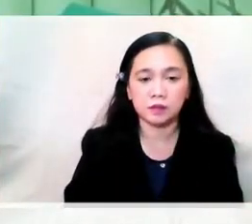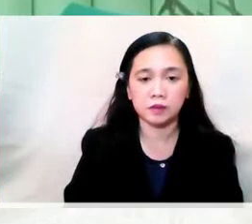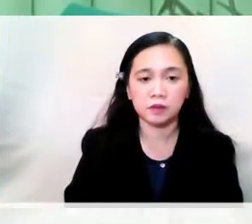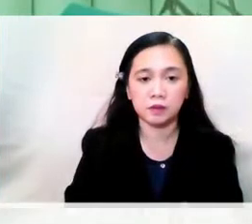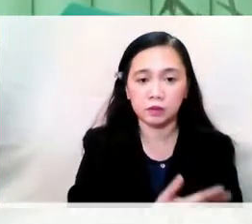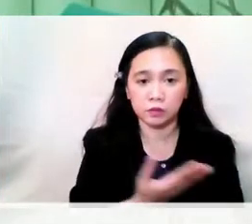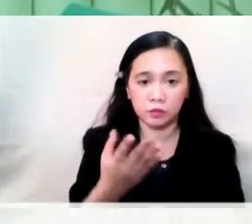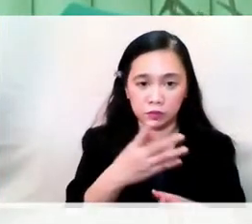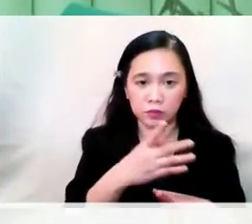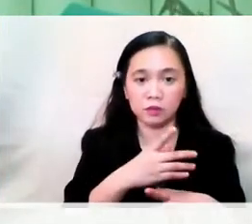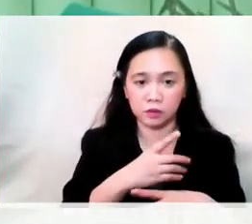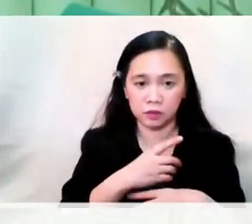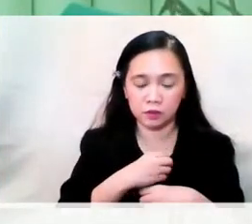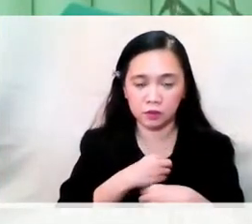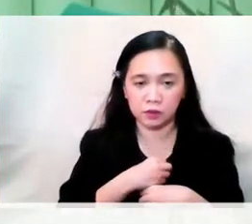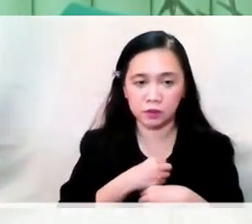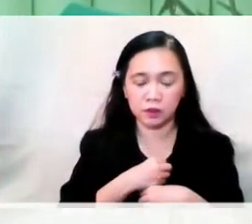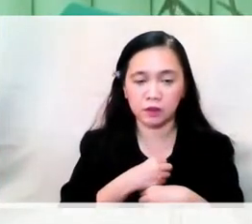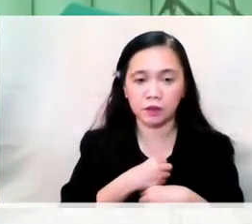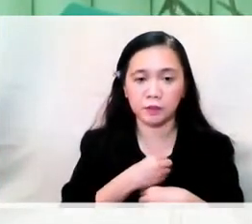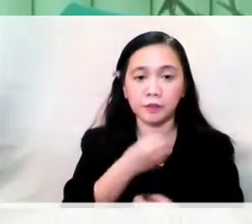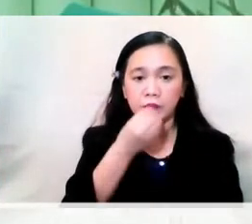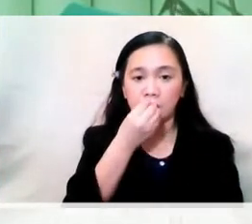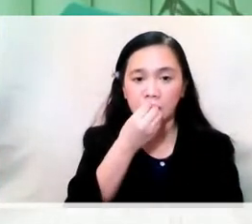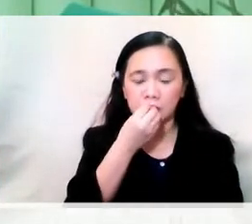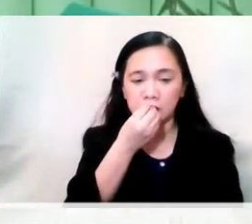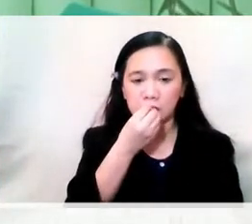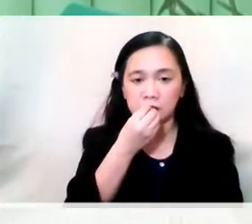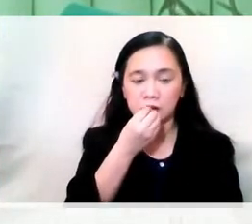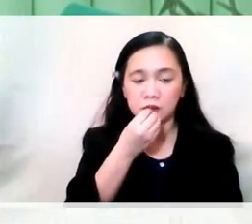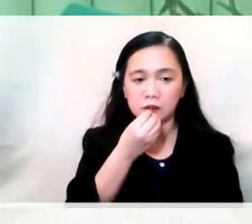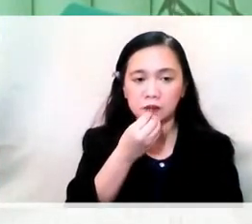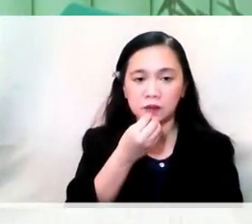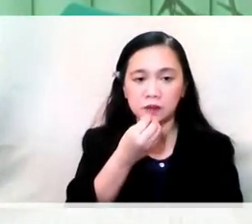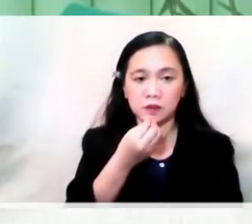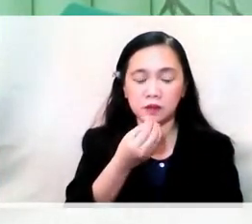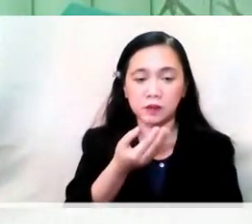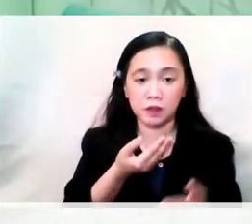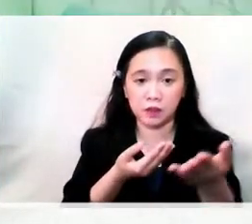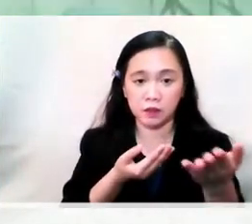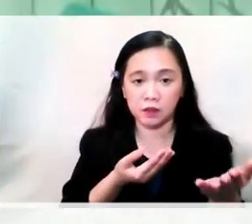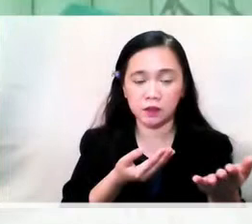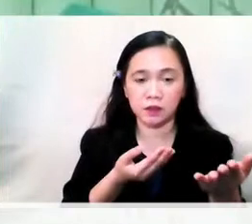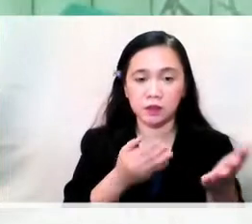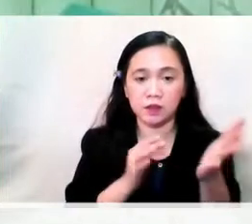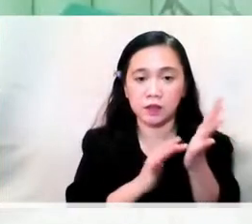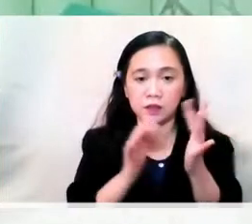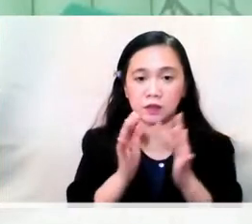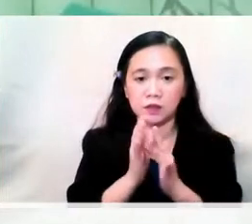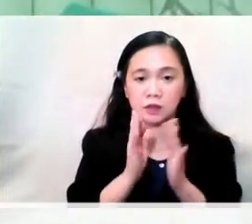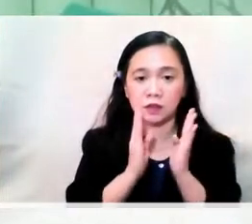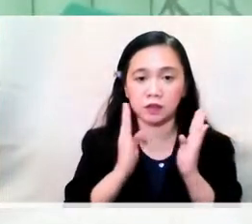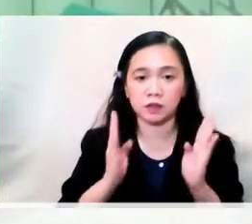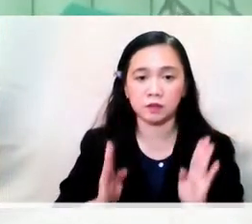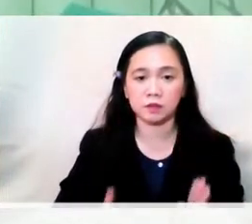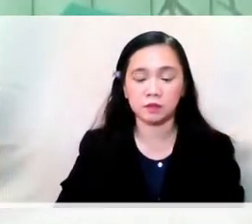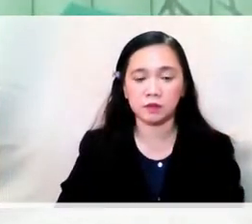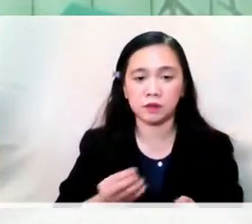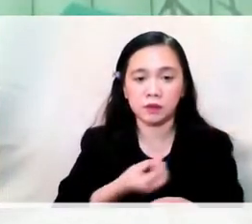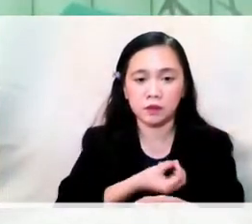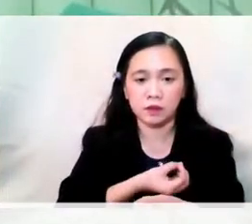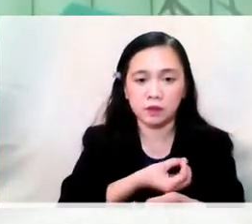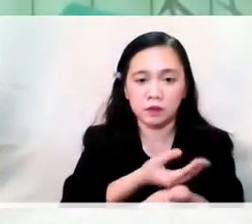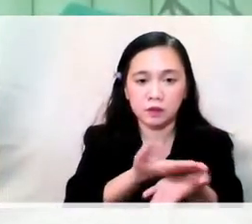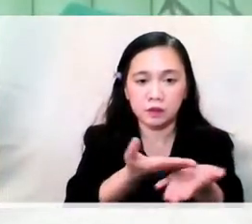"Tanggapin ninyong lahat ito at kanin, ito ang aking katawan na ihahandog para